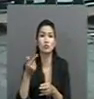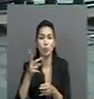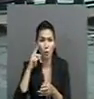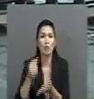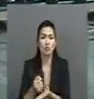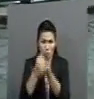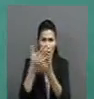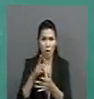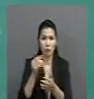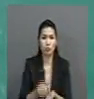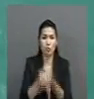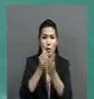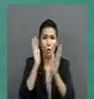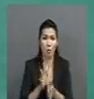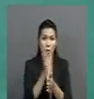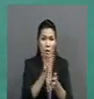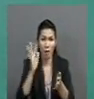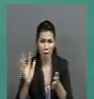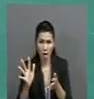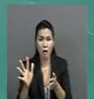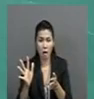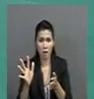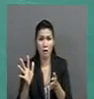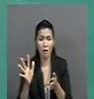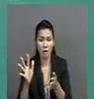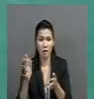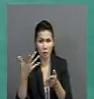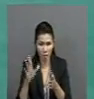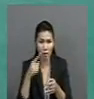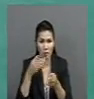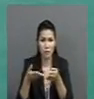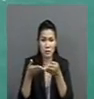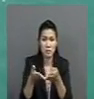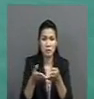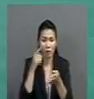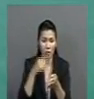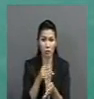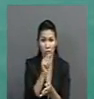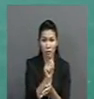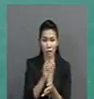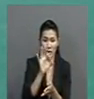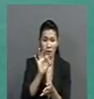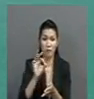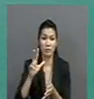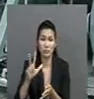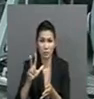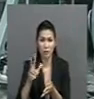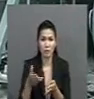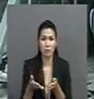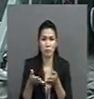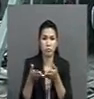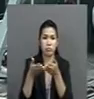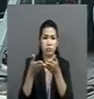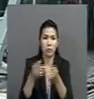ไว้ช่วยได้5คนฮะก็เลยส่งเรือต่อ993ทัพเรือภาคที่3ไปล